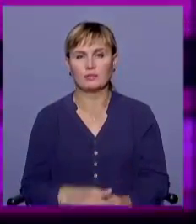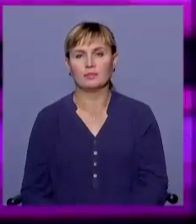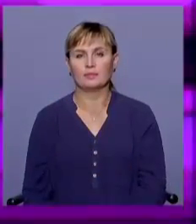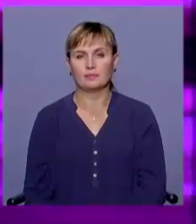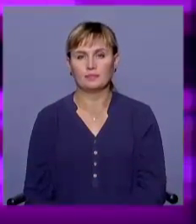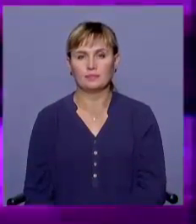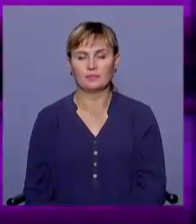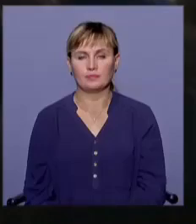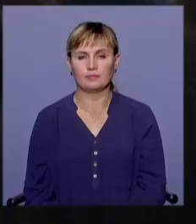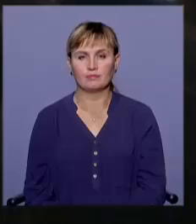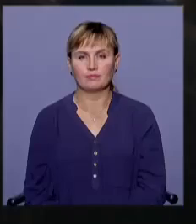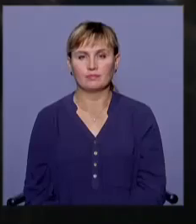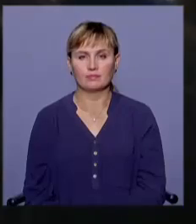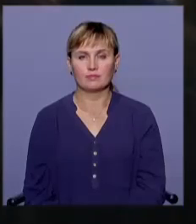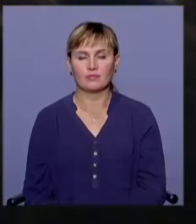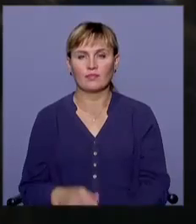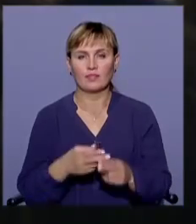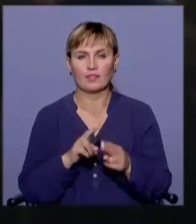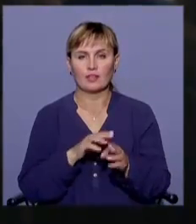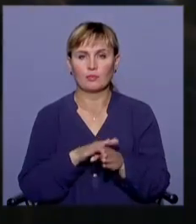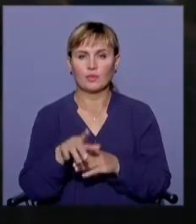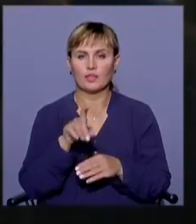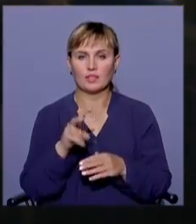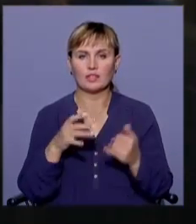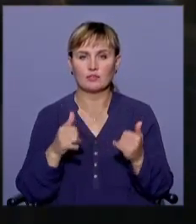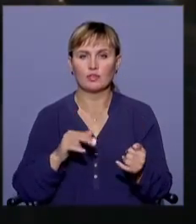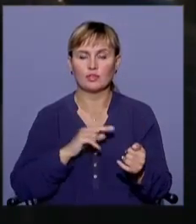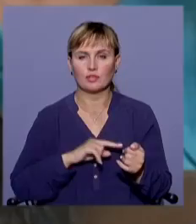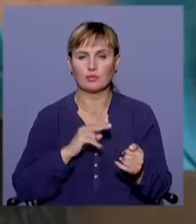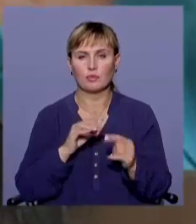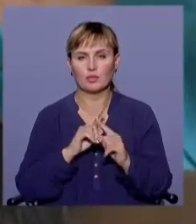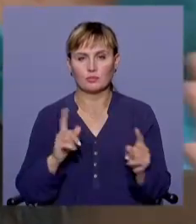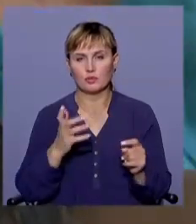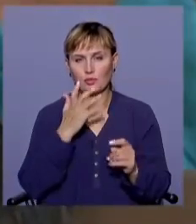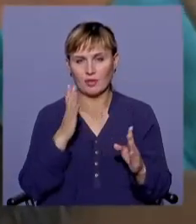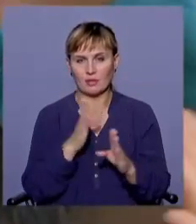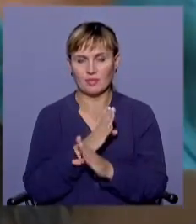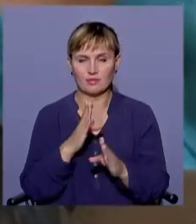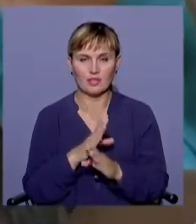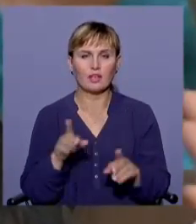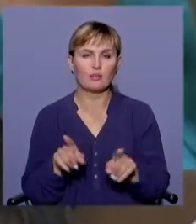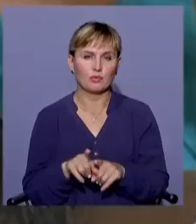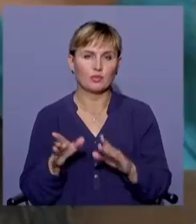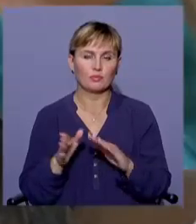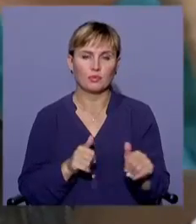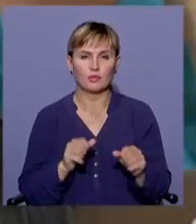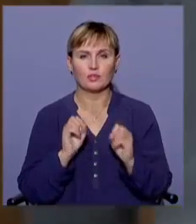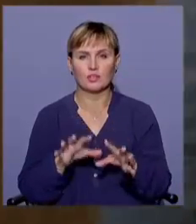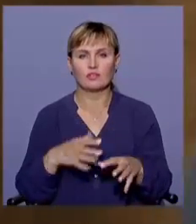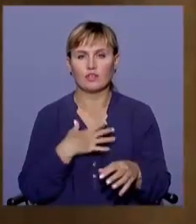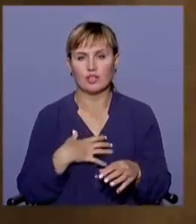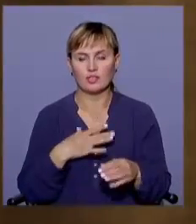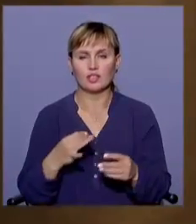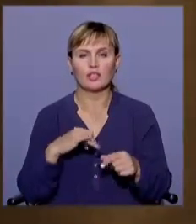Смагулова. В этом полном зале сегодня царит по-особенному теплая атмосфера, как будто бы после сдачи важного и